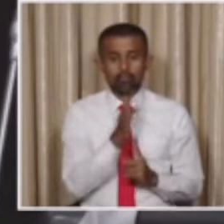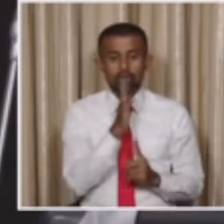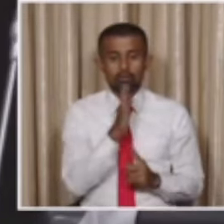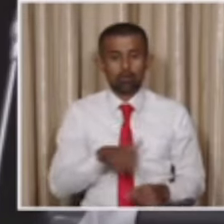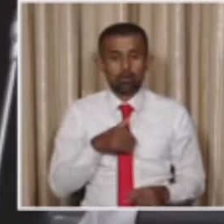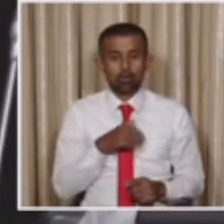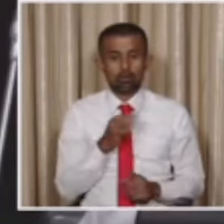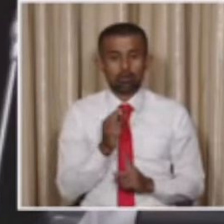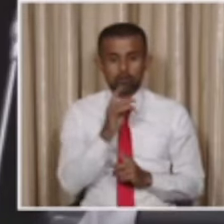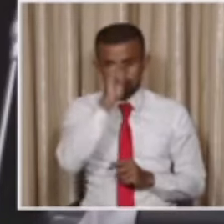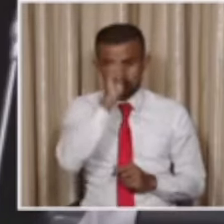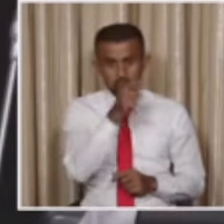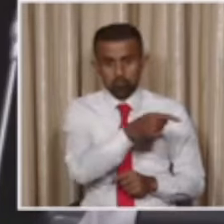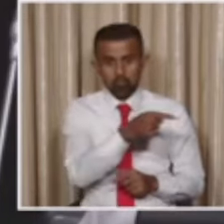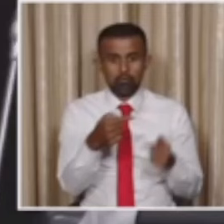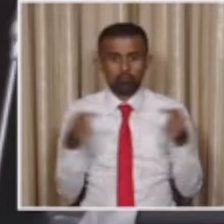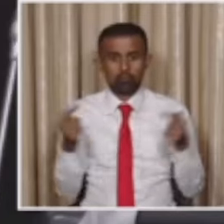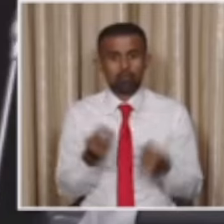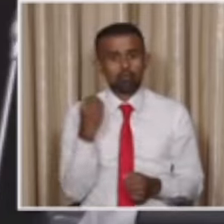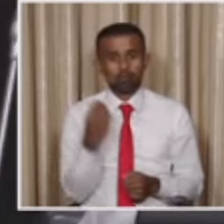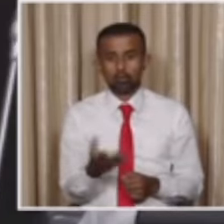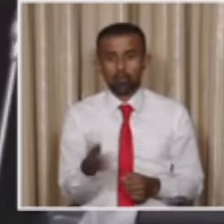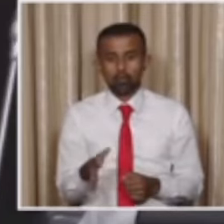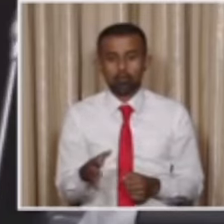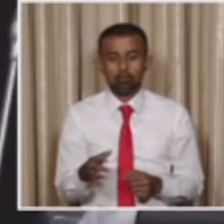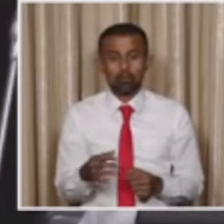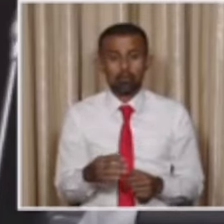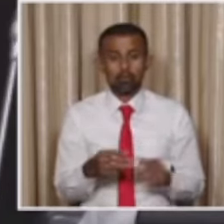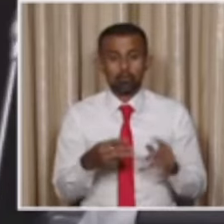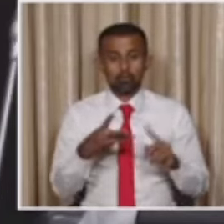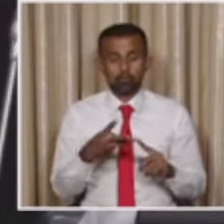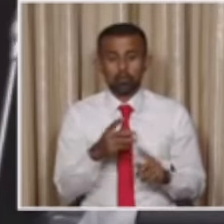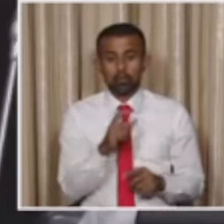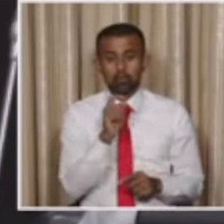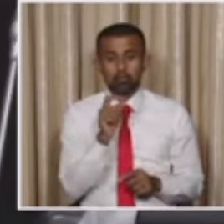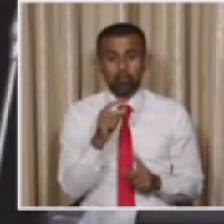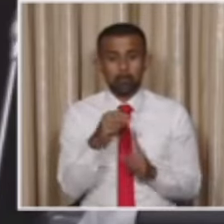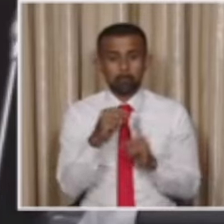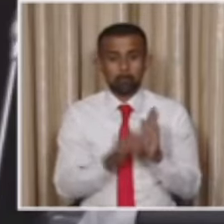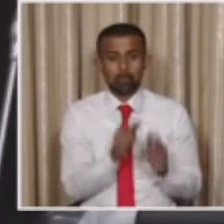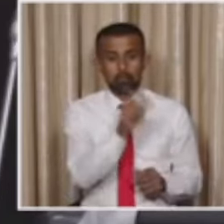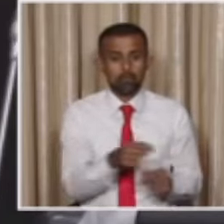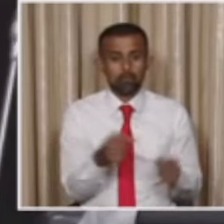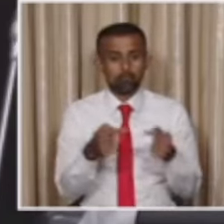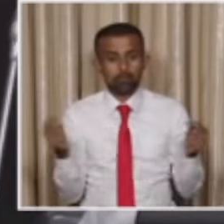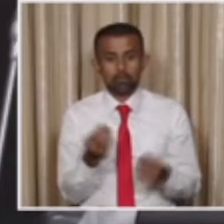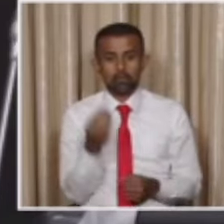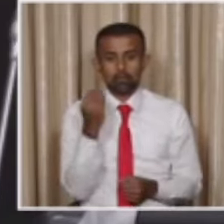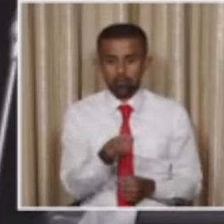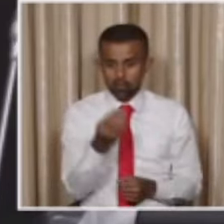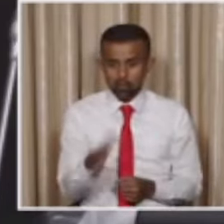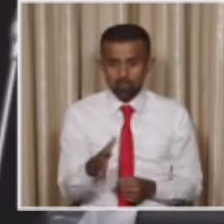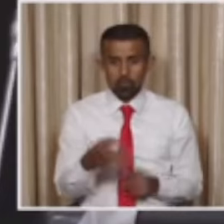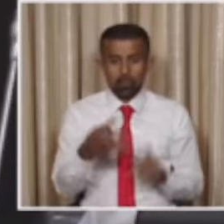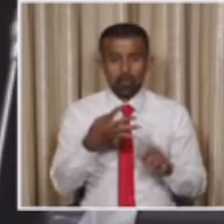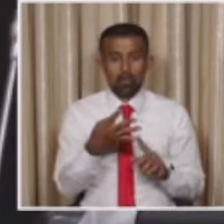ඉන්නවා ගරු ජනාධිපතිතුමා, එතුමාටත් විරුද්ධව දුන්නා. රටේ 3 වෙනි පුරවැසියා ගරු අග්‍රාමාත්‍යතුමා, එතුමාට විරුද්ධවත් දුන්නා.